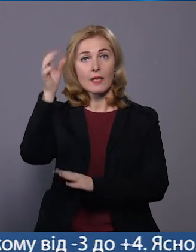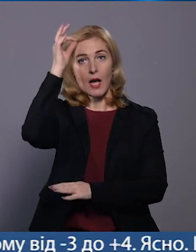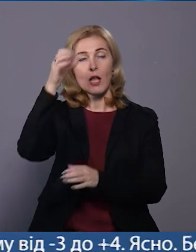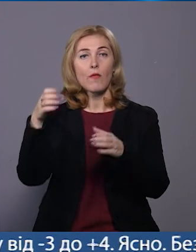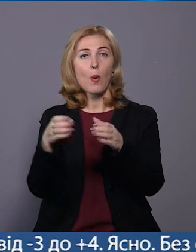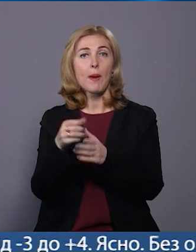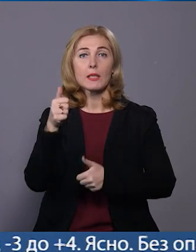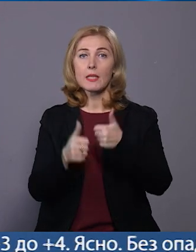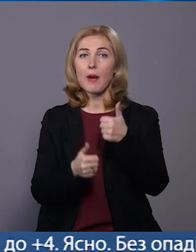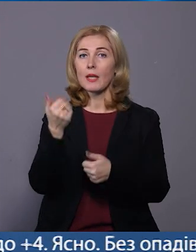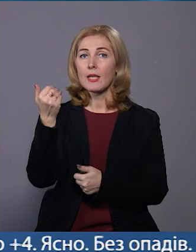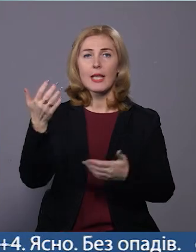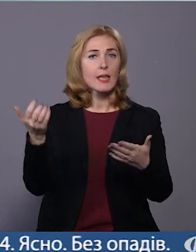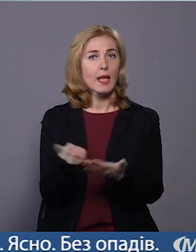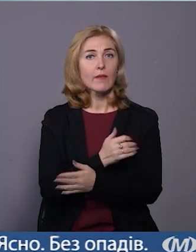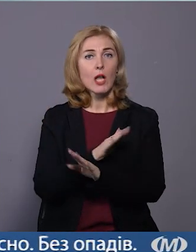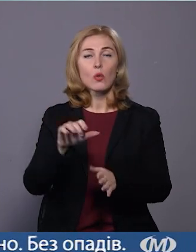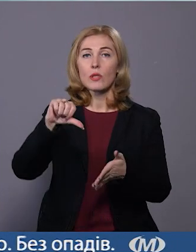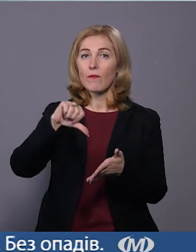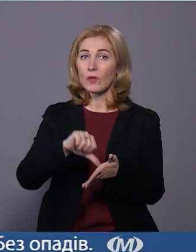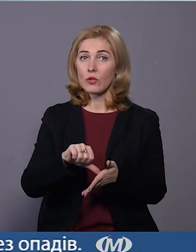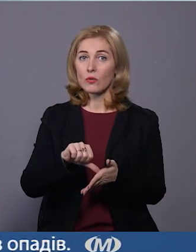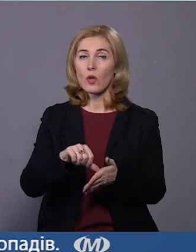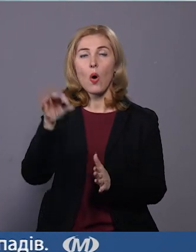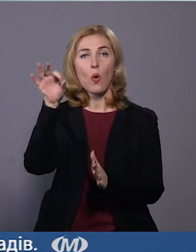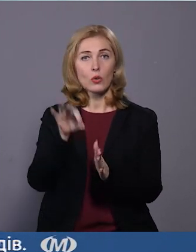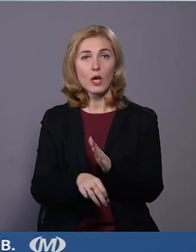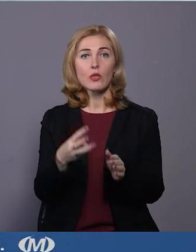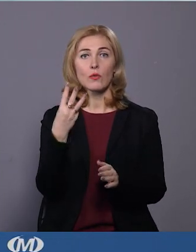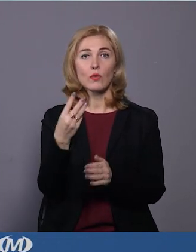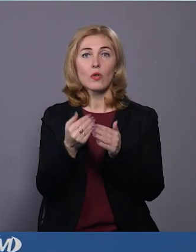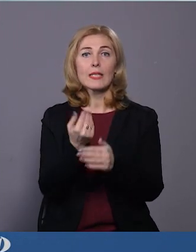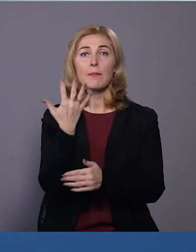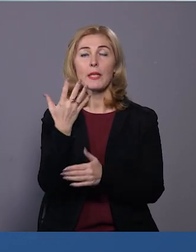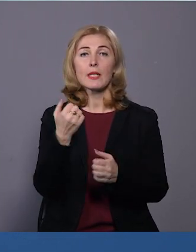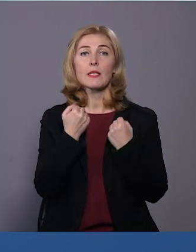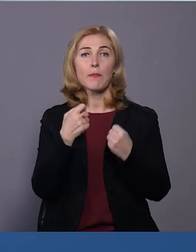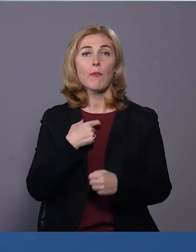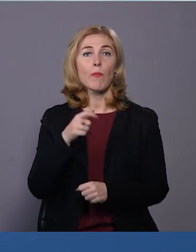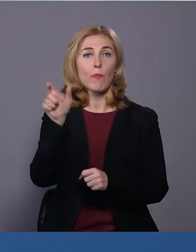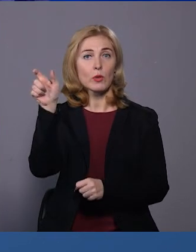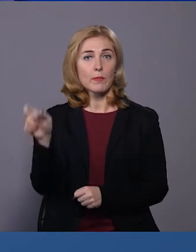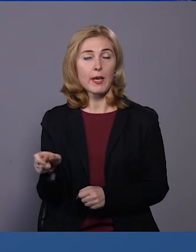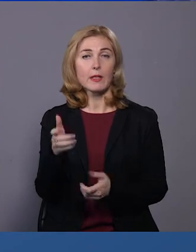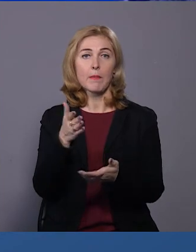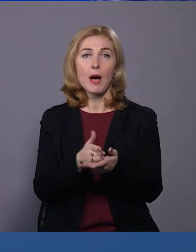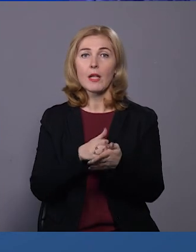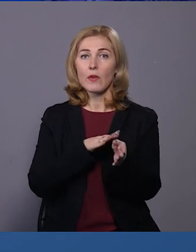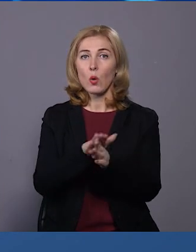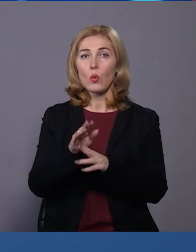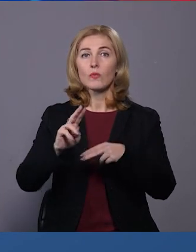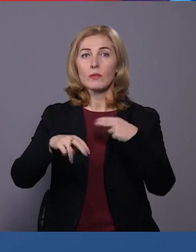командних змаганнях їй не вдалося виступити, адже одразу в трьох з п'яти спортсменів збірної, які мали б виконувати